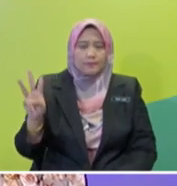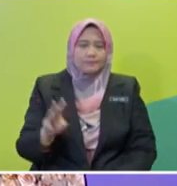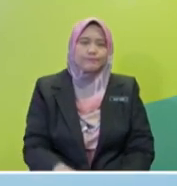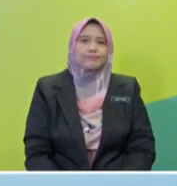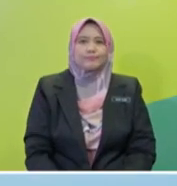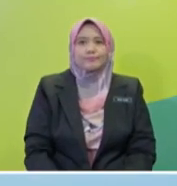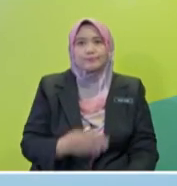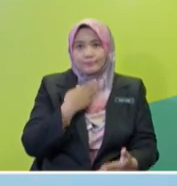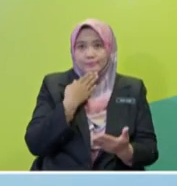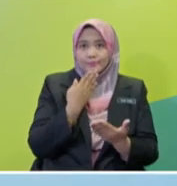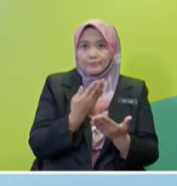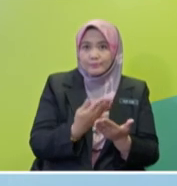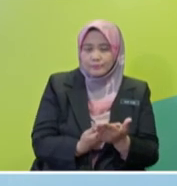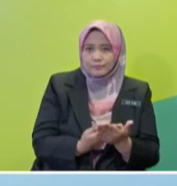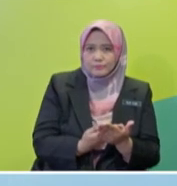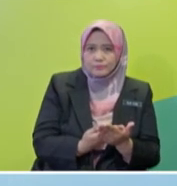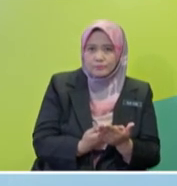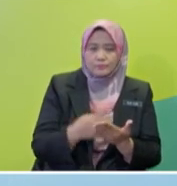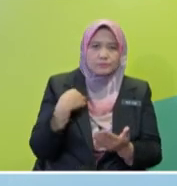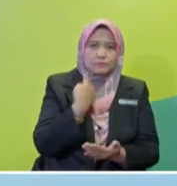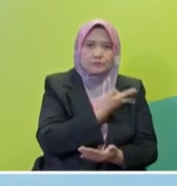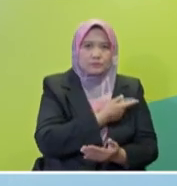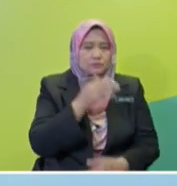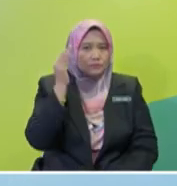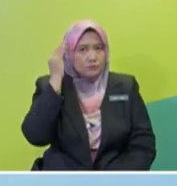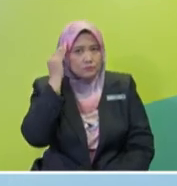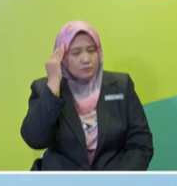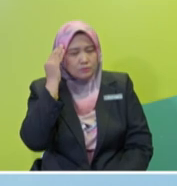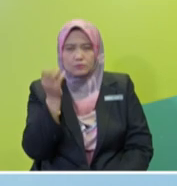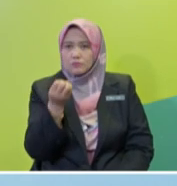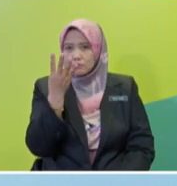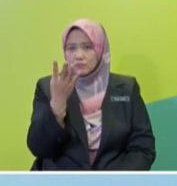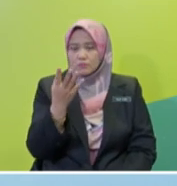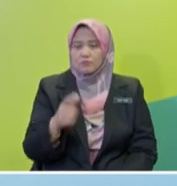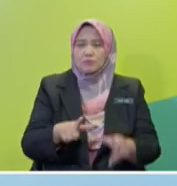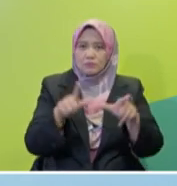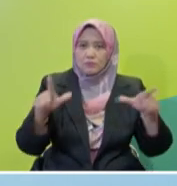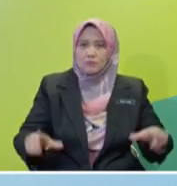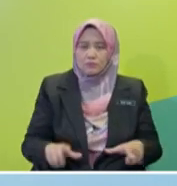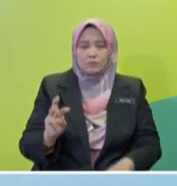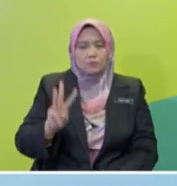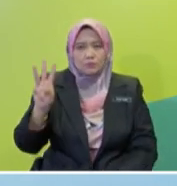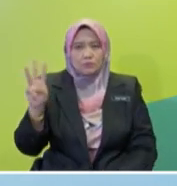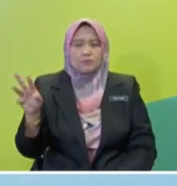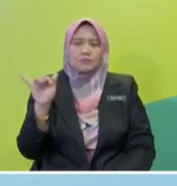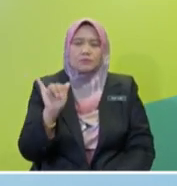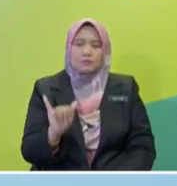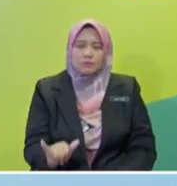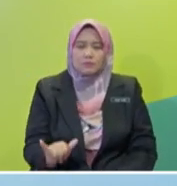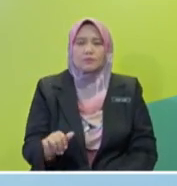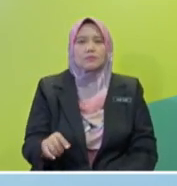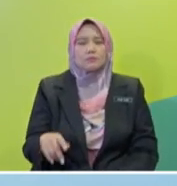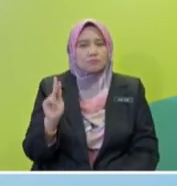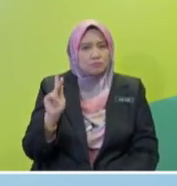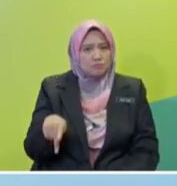adalah kita dapat mengetahui bilangan lama sesuai diperlukan Yang kedua kita dapat mengetahui makhluk penting yang harus